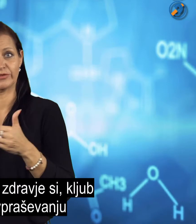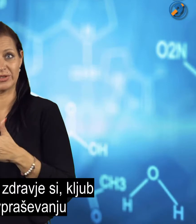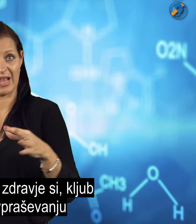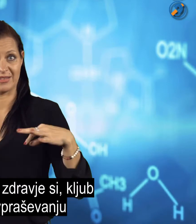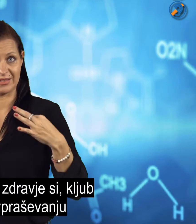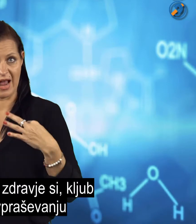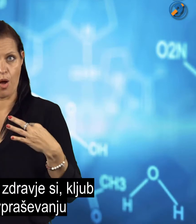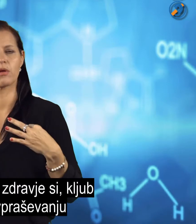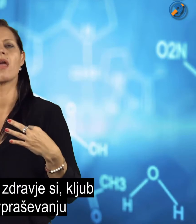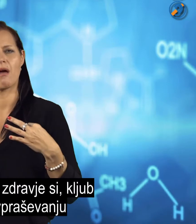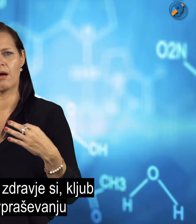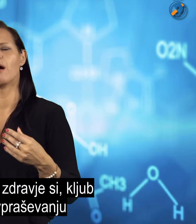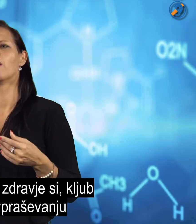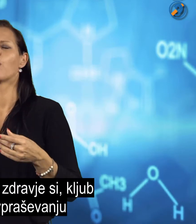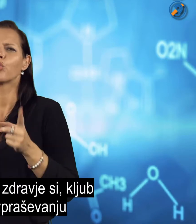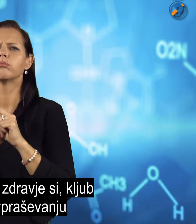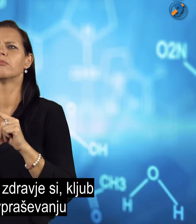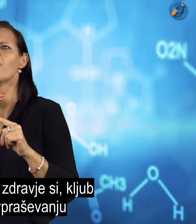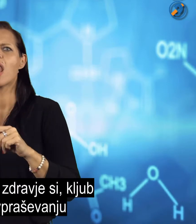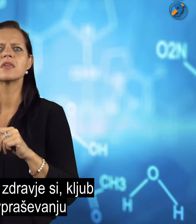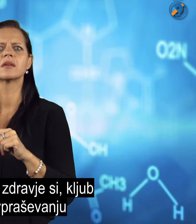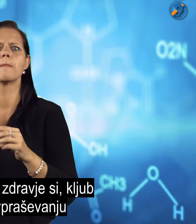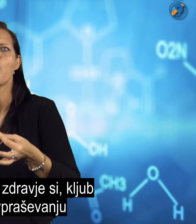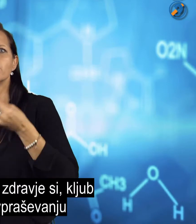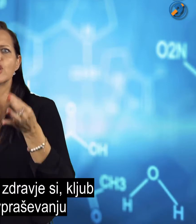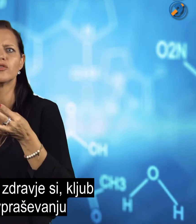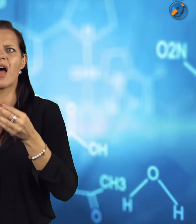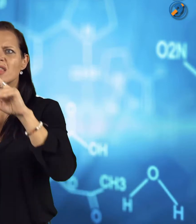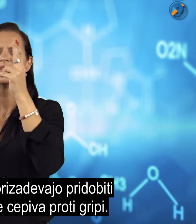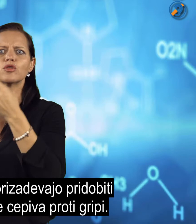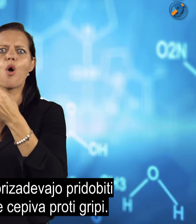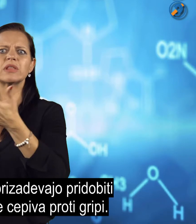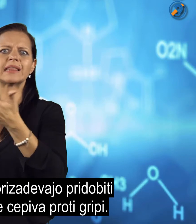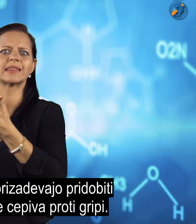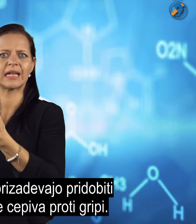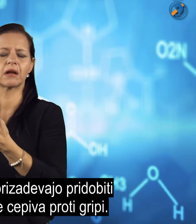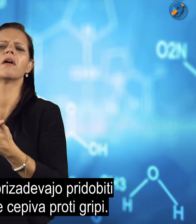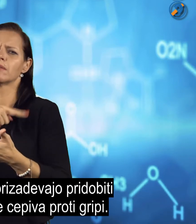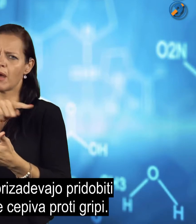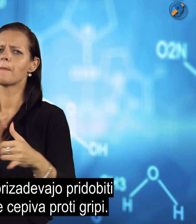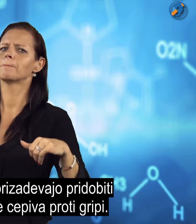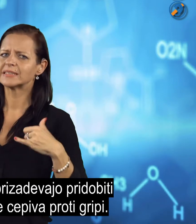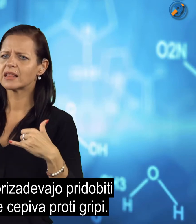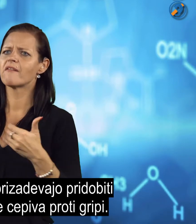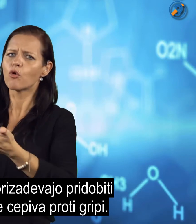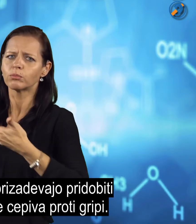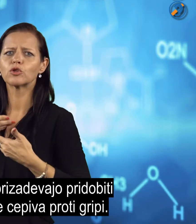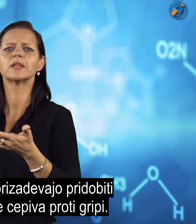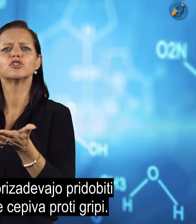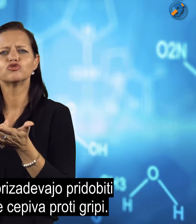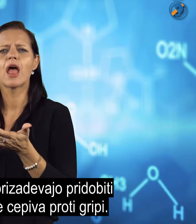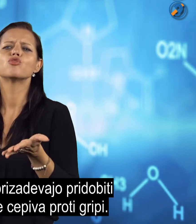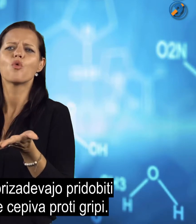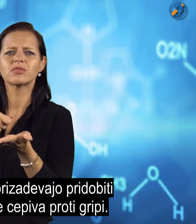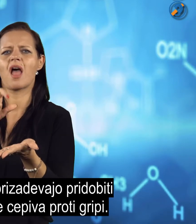Na Ministrstvu za zdravje si kljub velikemu povpraševanju na svetovnem trgu prizadevajo pridobiti še dodatne